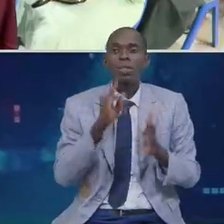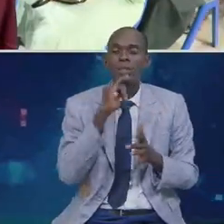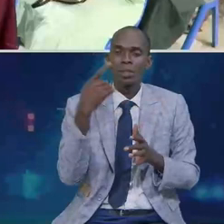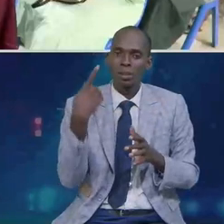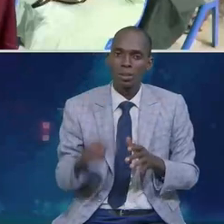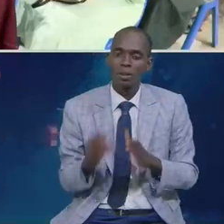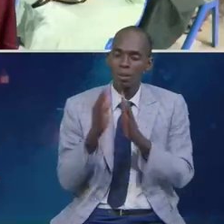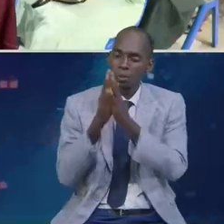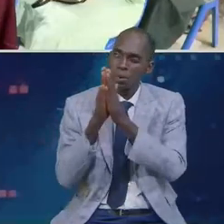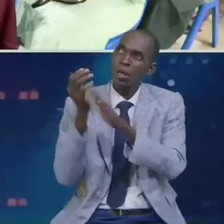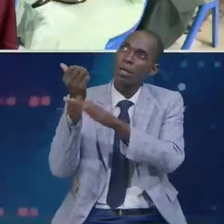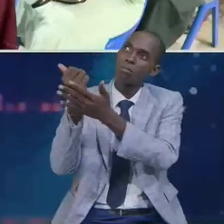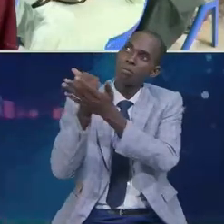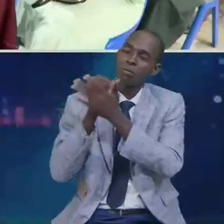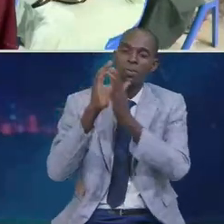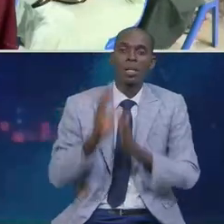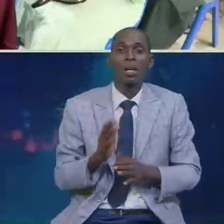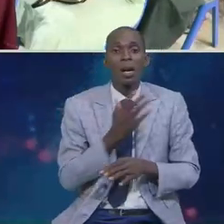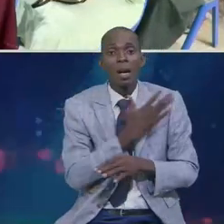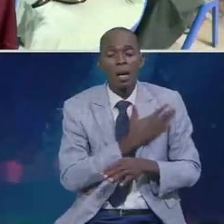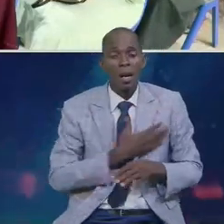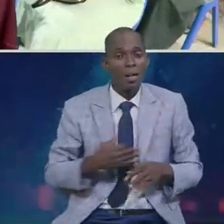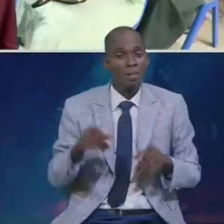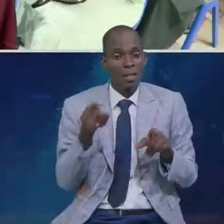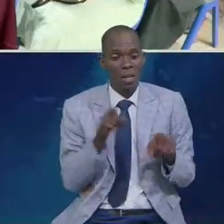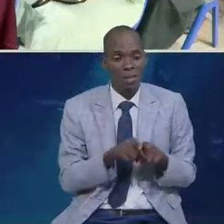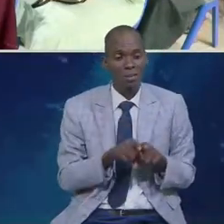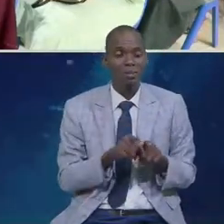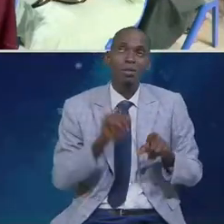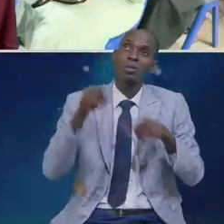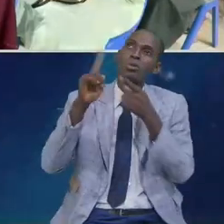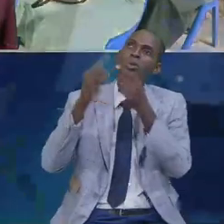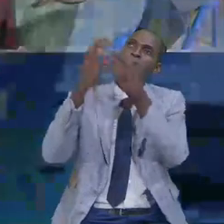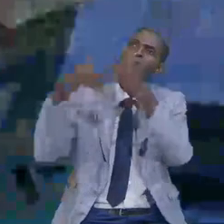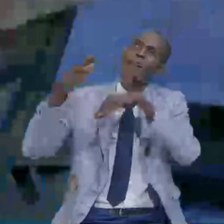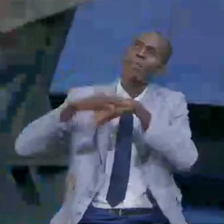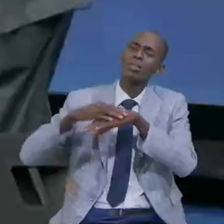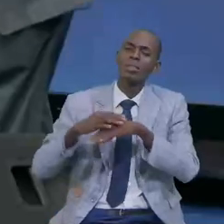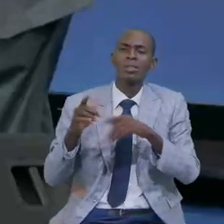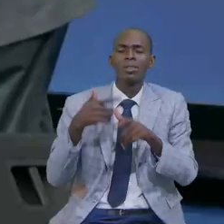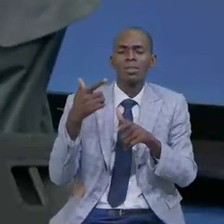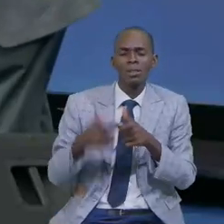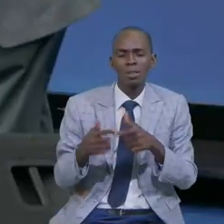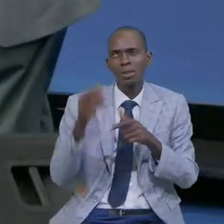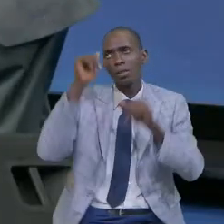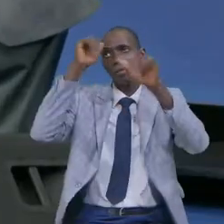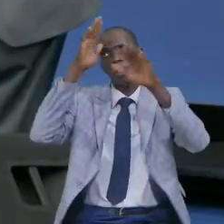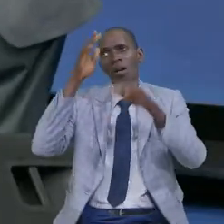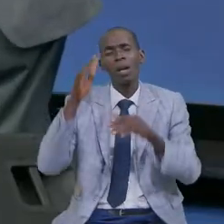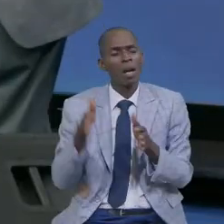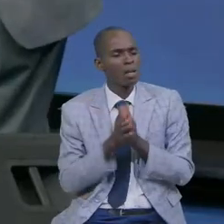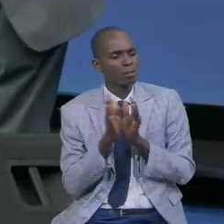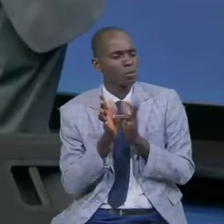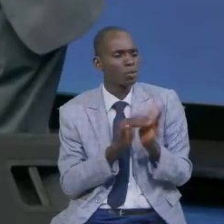Alors, comme il va au ciel, le Père dit, qui est celui-là qui te suit? C'est qui cette